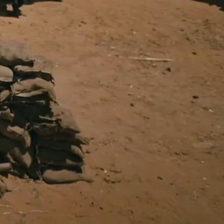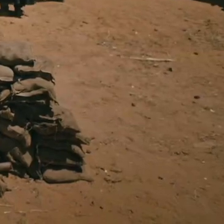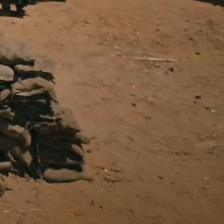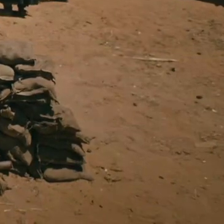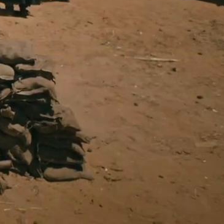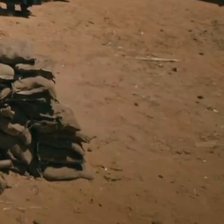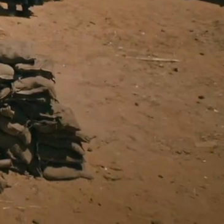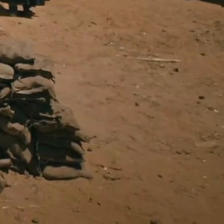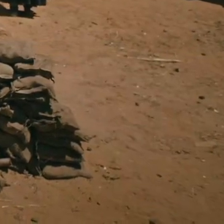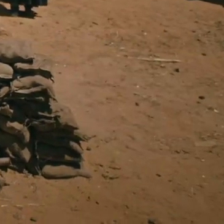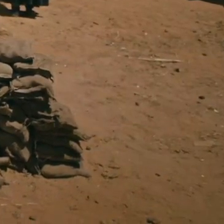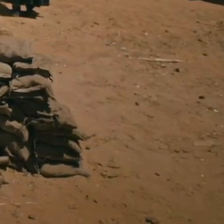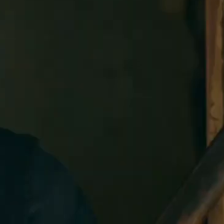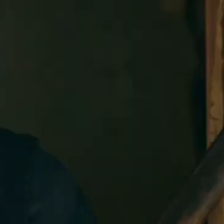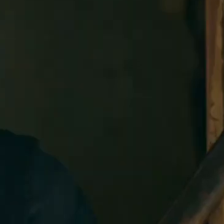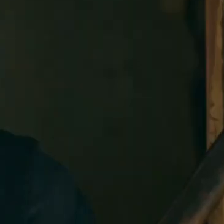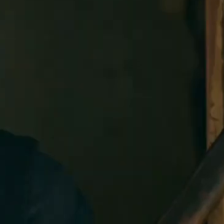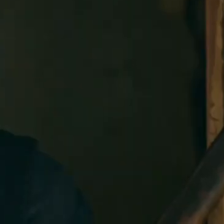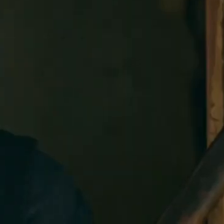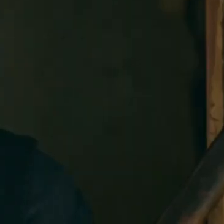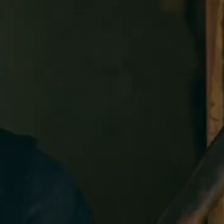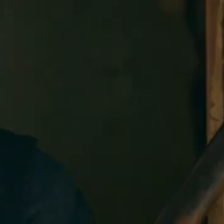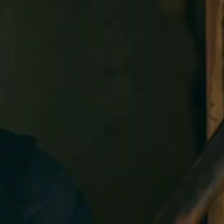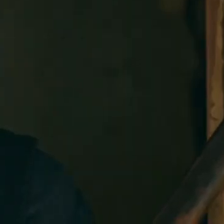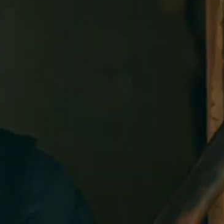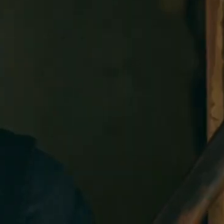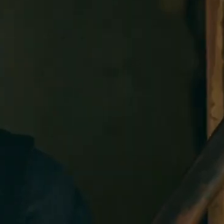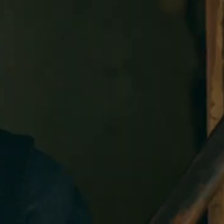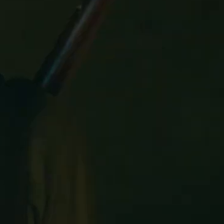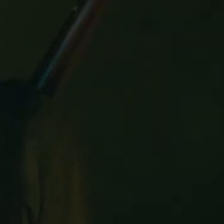Ali sert ifadesiyle ileriye bakıyor. Sait ise düşünceli gibi.